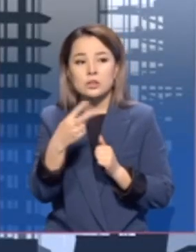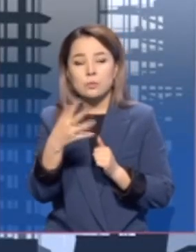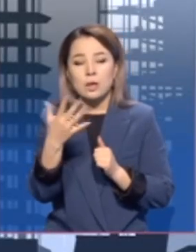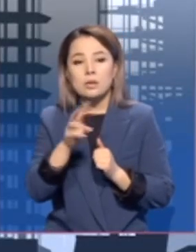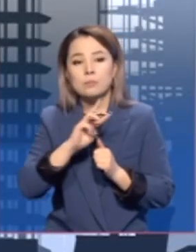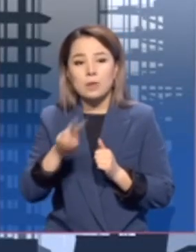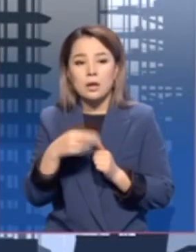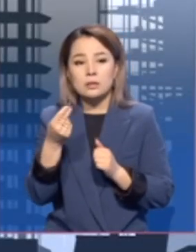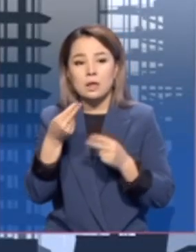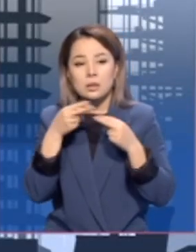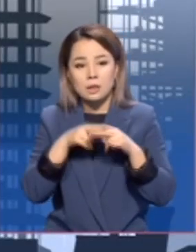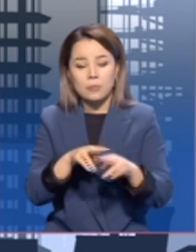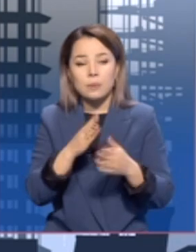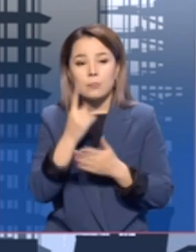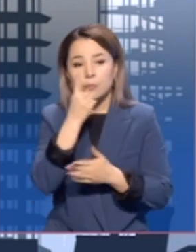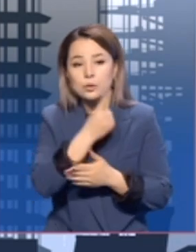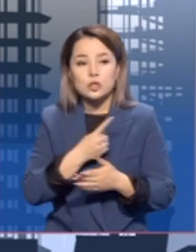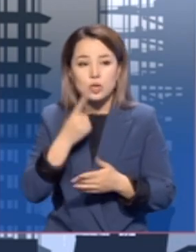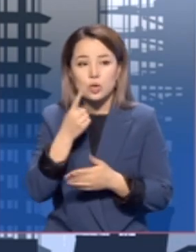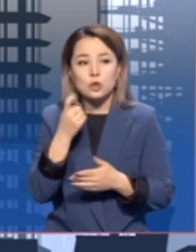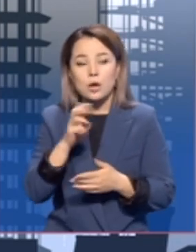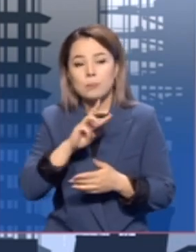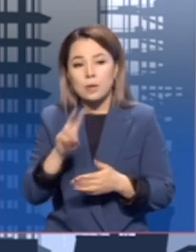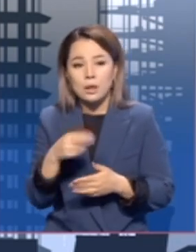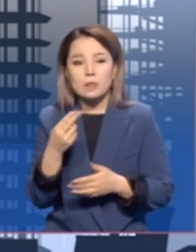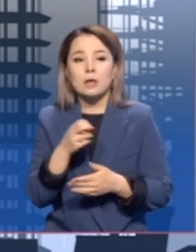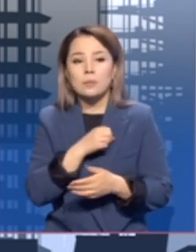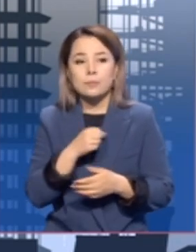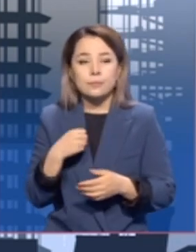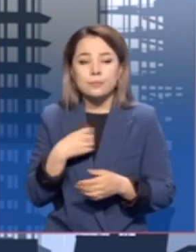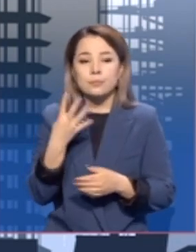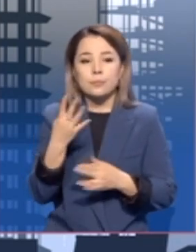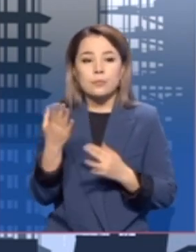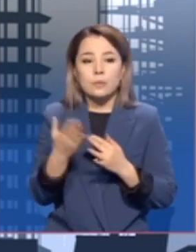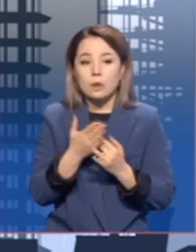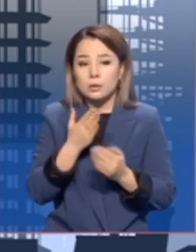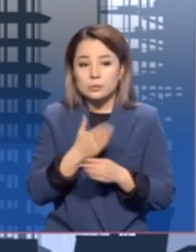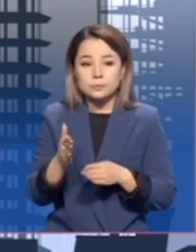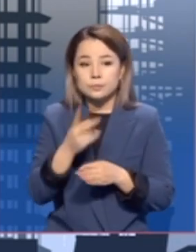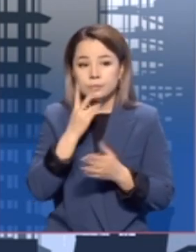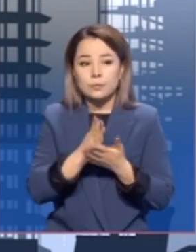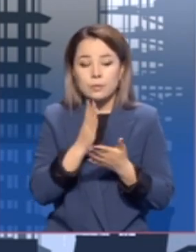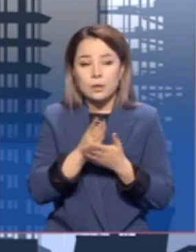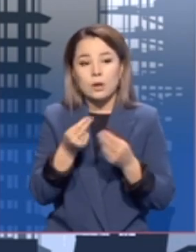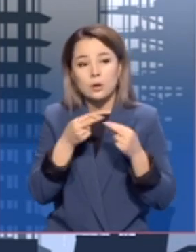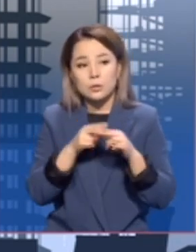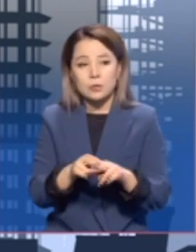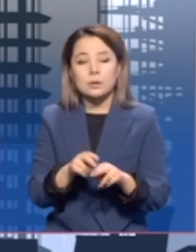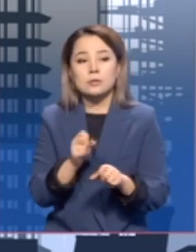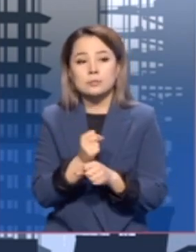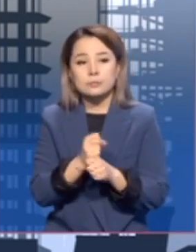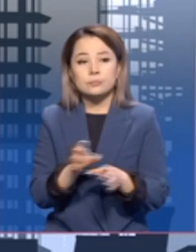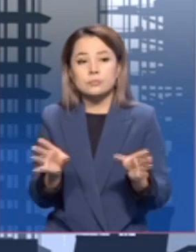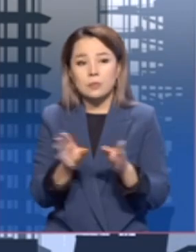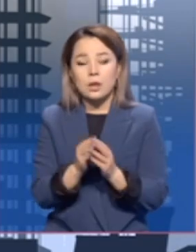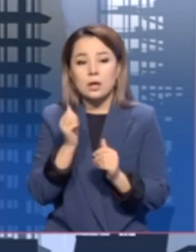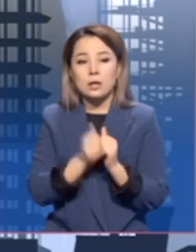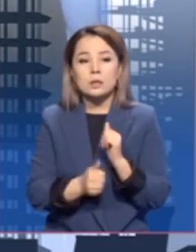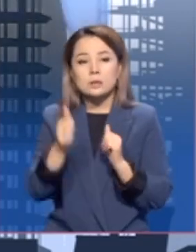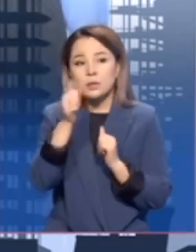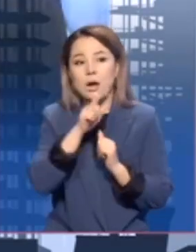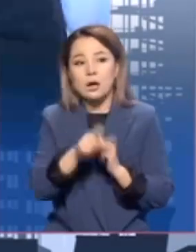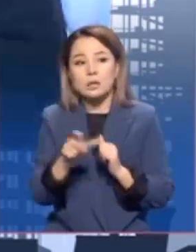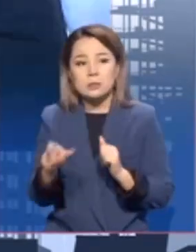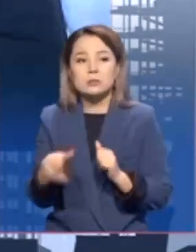25 миллиард теңге, яғни бір жылға бөлінетін 100 миллиард теңгенің өзі төртке бөлінеді. Бұл қаражатты бір келкі бөлуге және жыл бойы